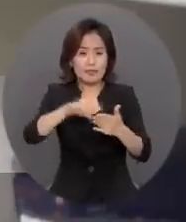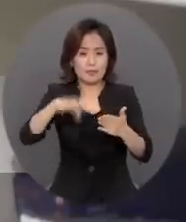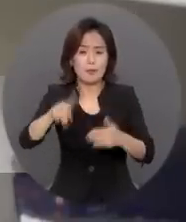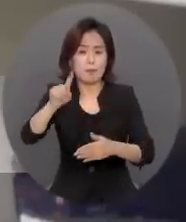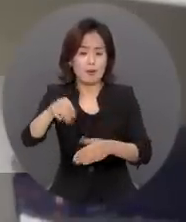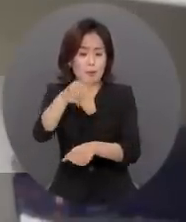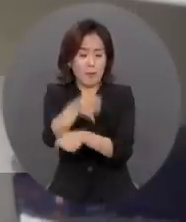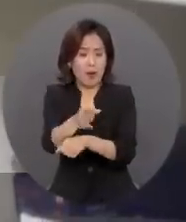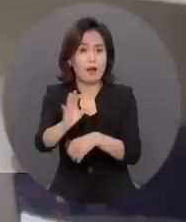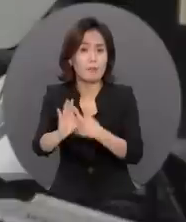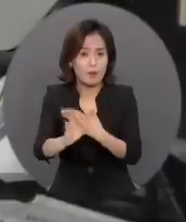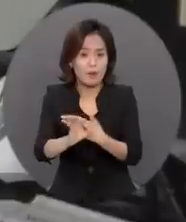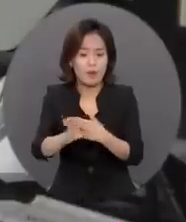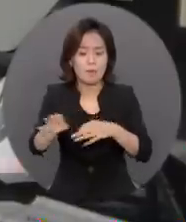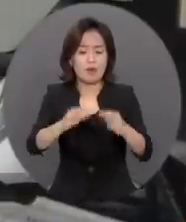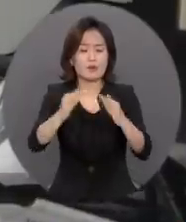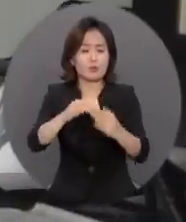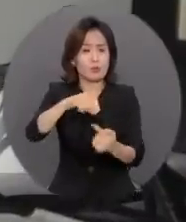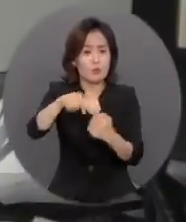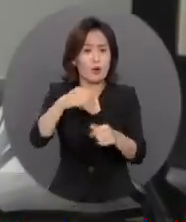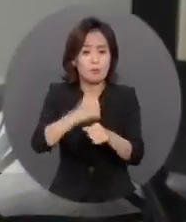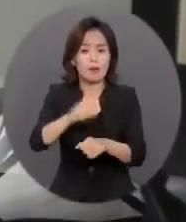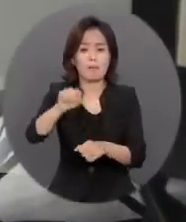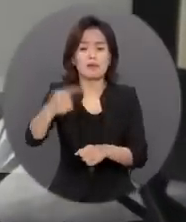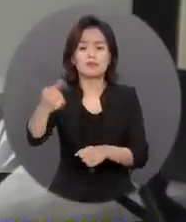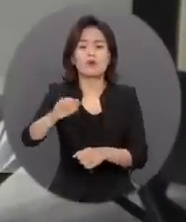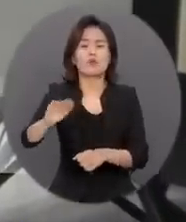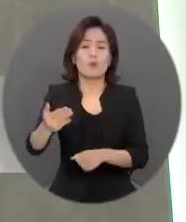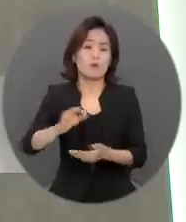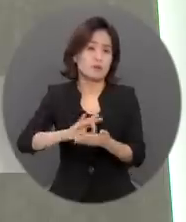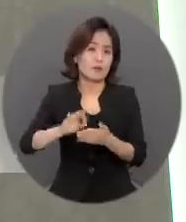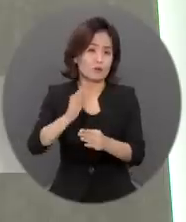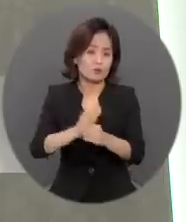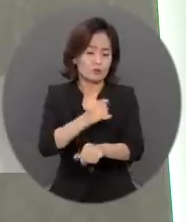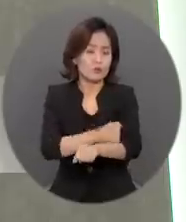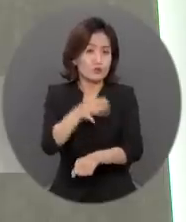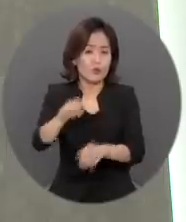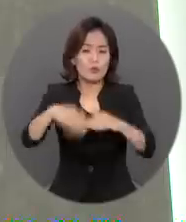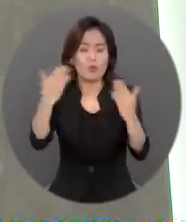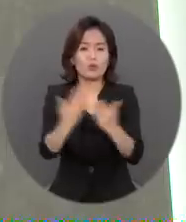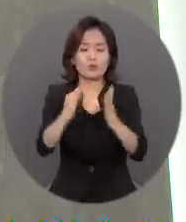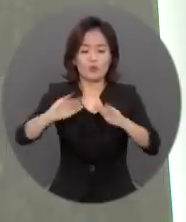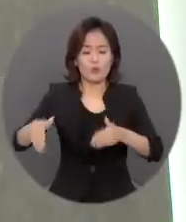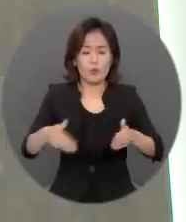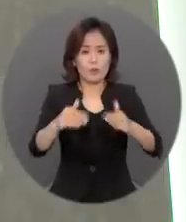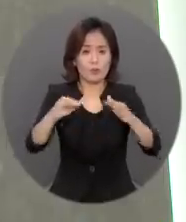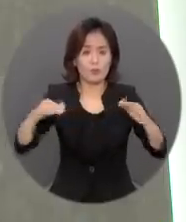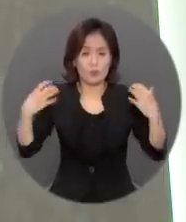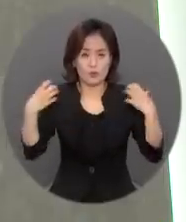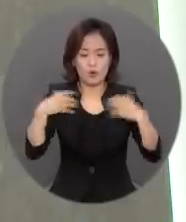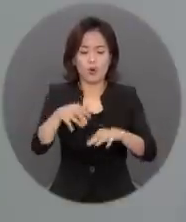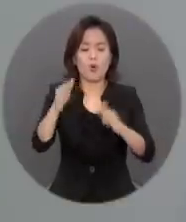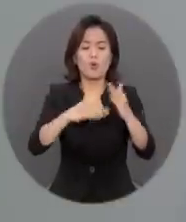만 원짜리 물건을 사면서 매점을 이용하며 11,900원을 쓰는 꼴인데 수수료는 전액 전남도청 공무원 노조에